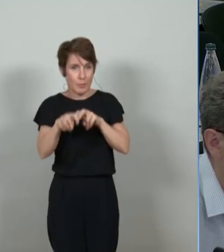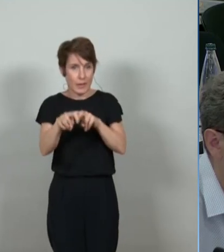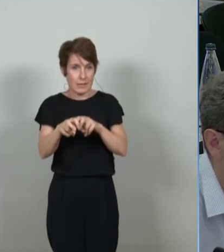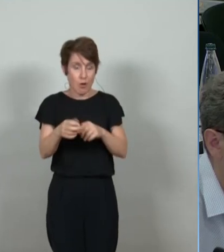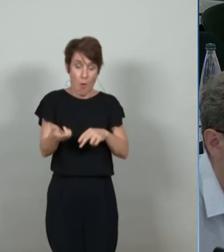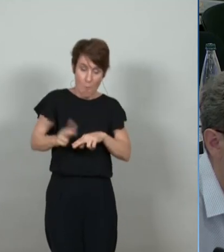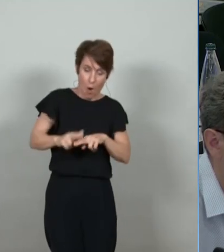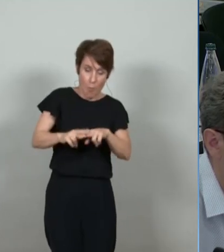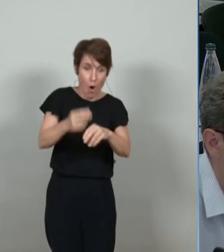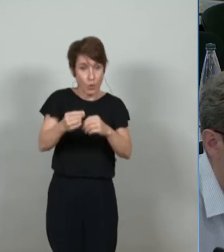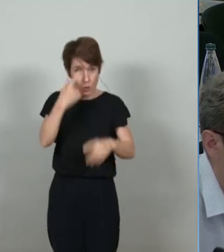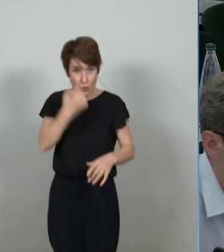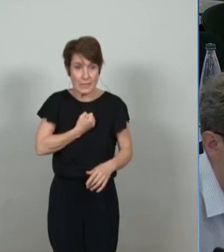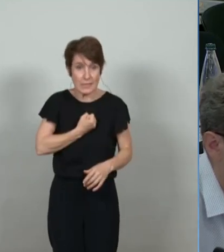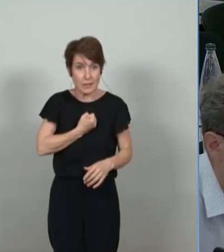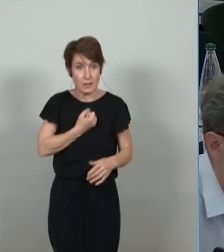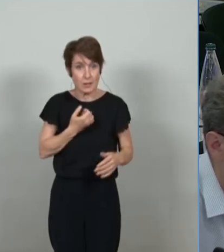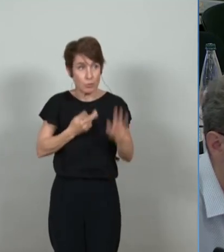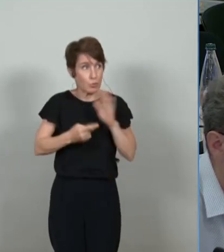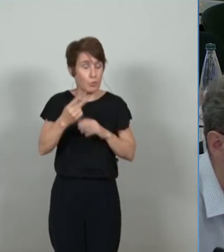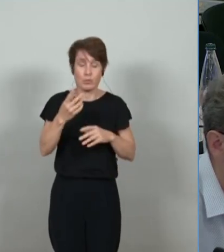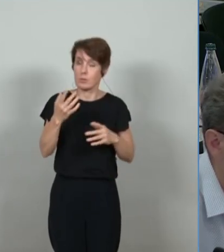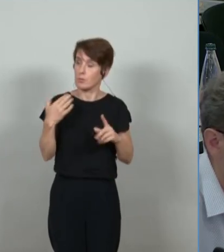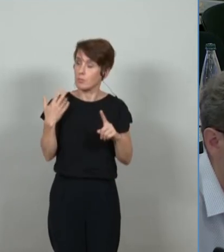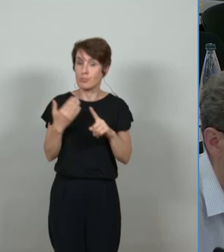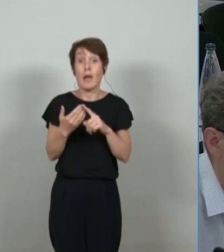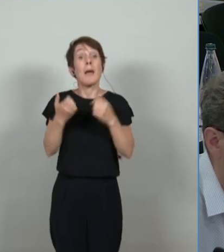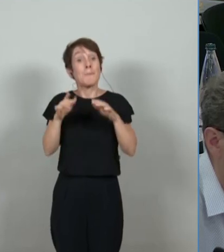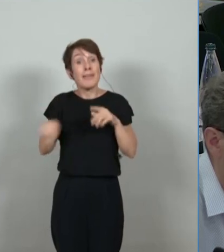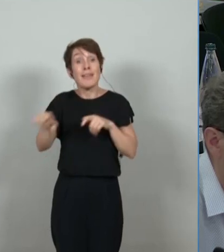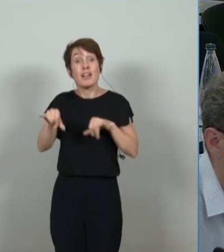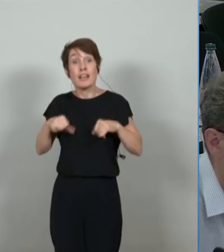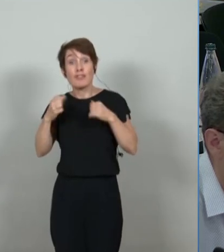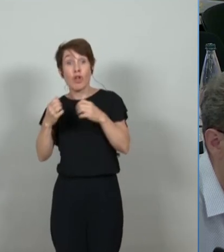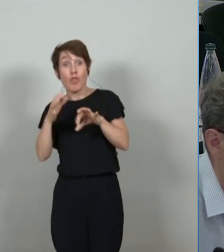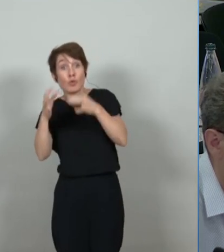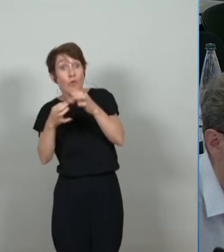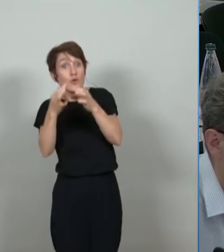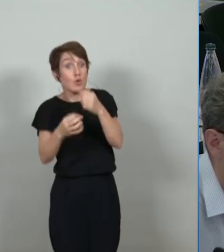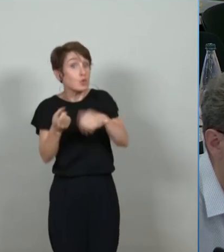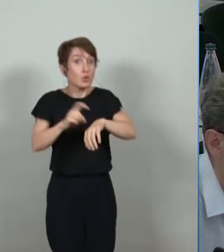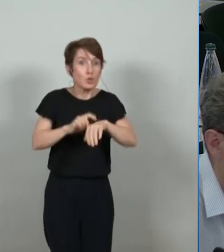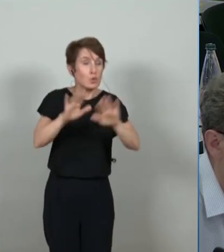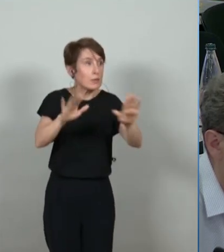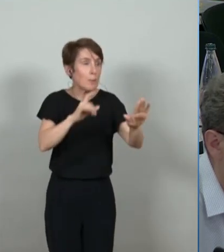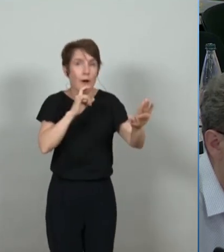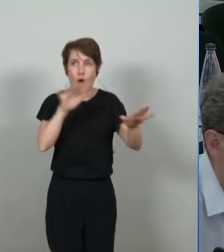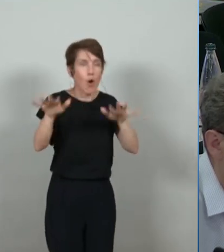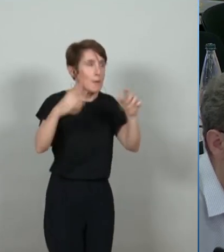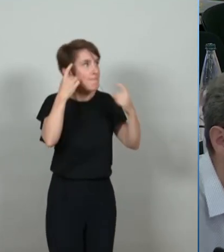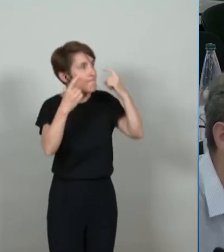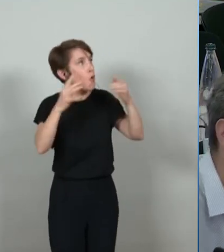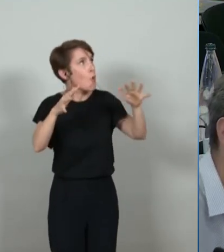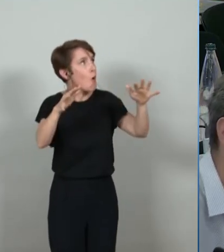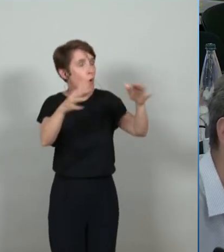de suicide seulement ils n'ont pas forcément les mêmes ils n'ont pas forcément des réponses clés en main et ils cherchent aussi de leur côté des à sortir de cette de